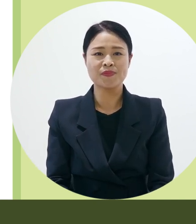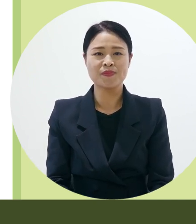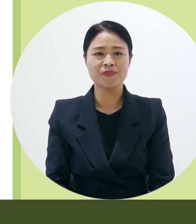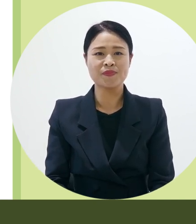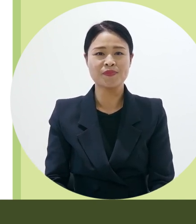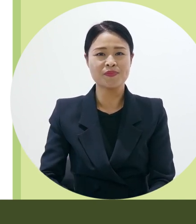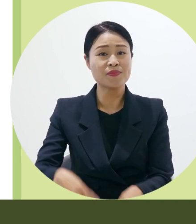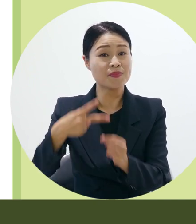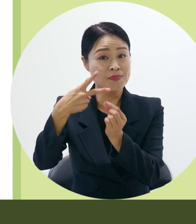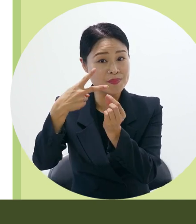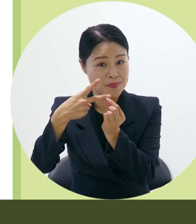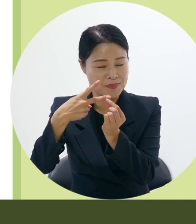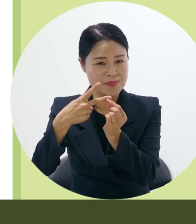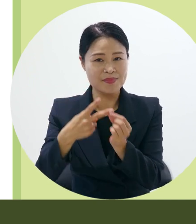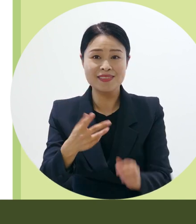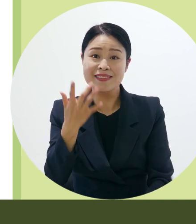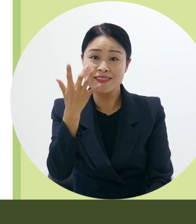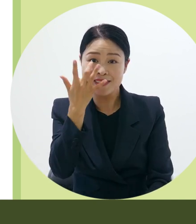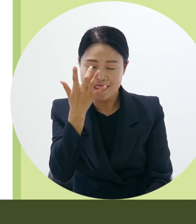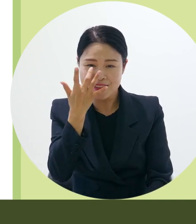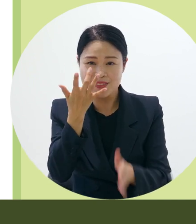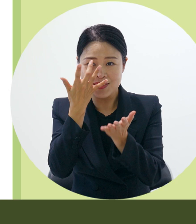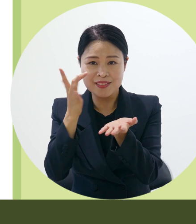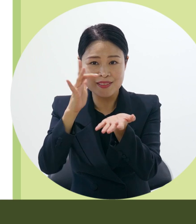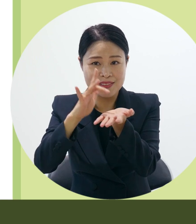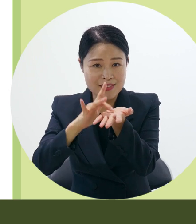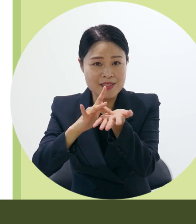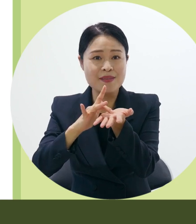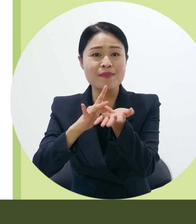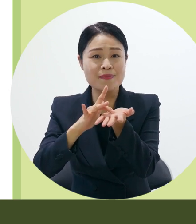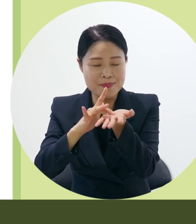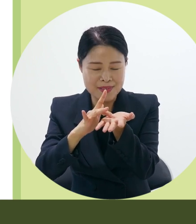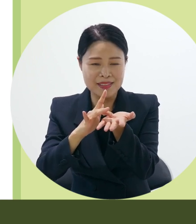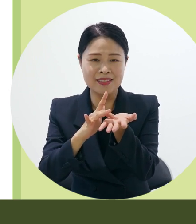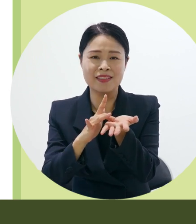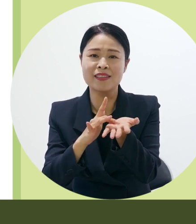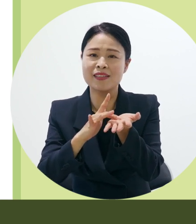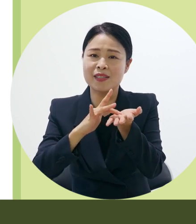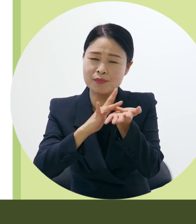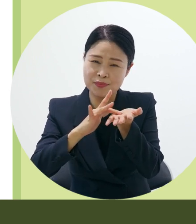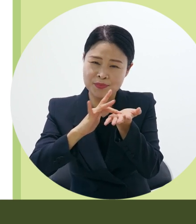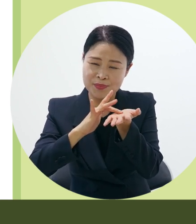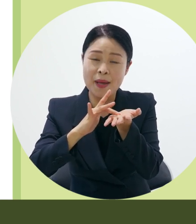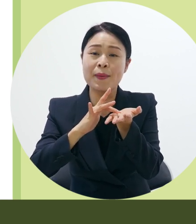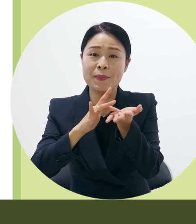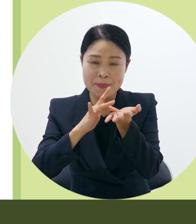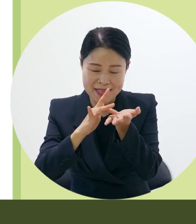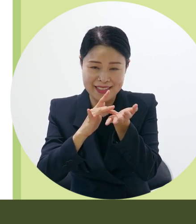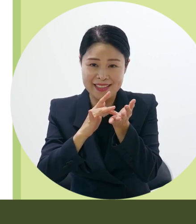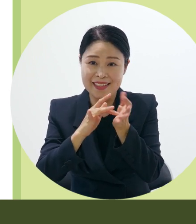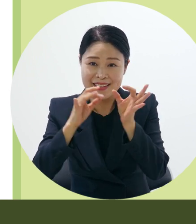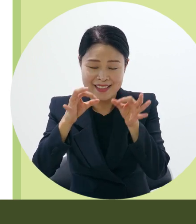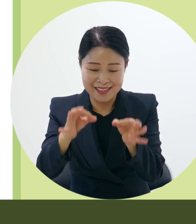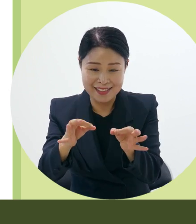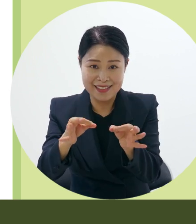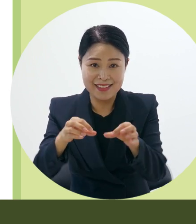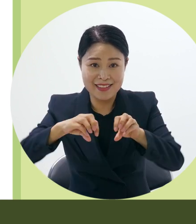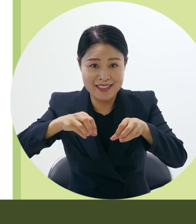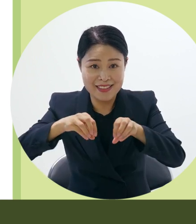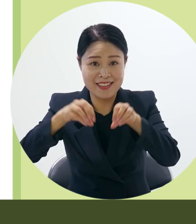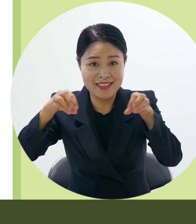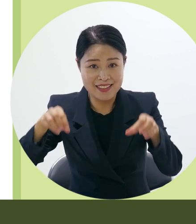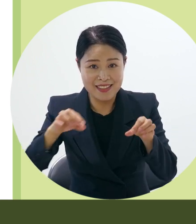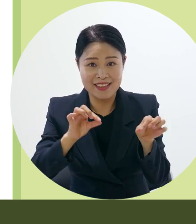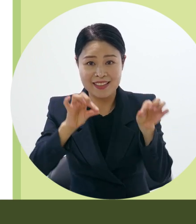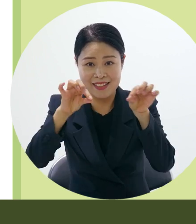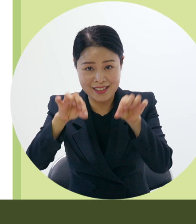두 번째, 렌즈를 적절히 세척하여 헹구어낸 다음 렌즈 케이스에 이 액을 가득